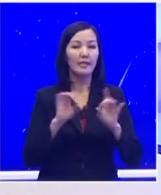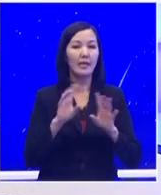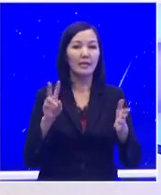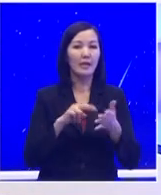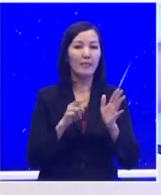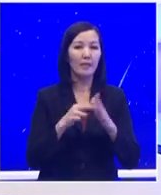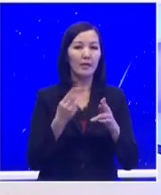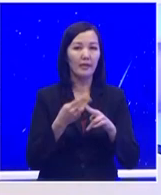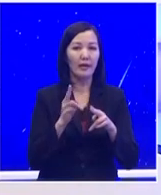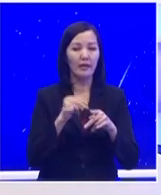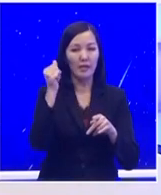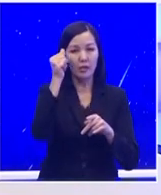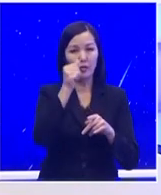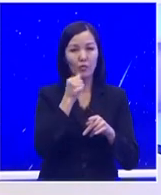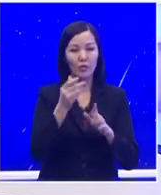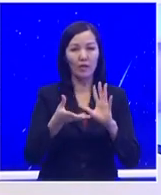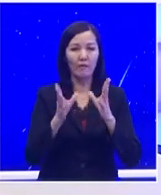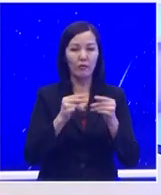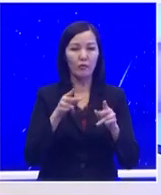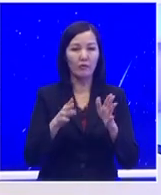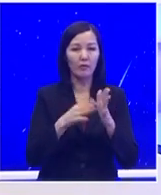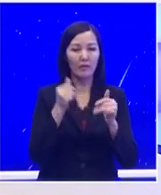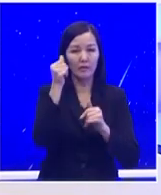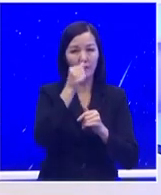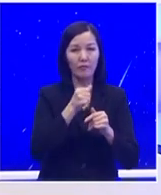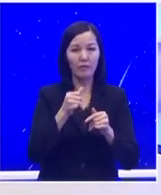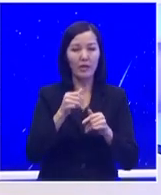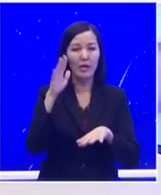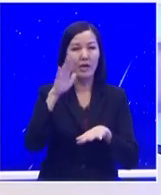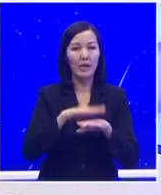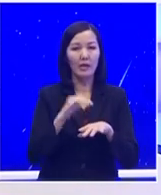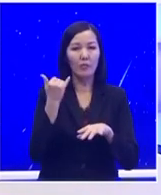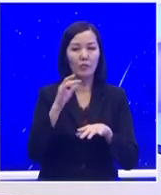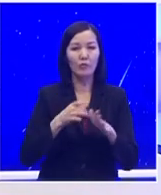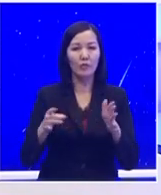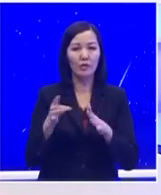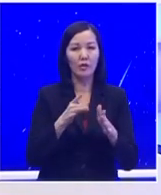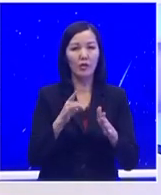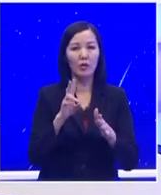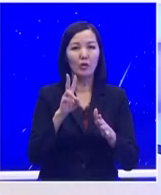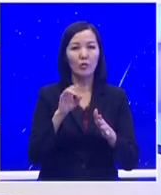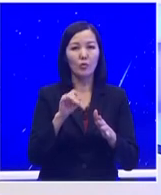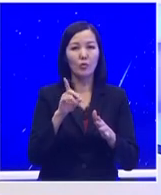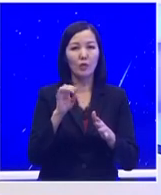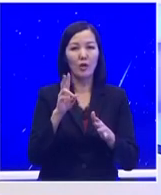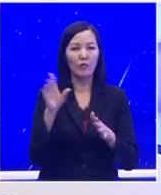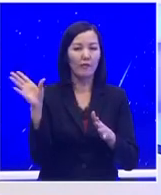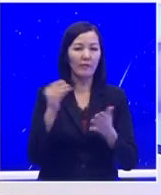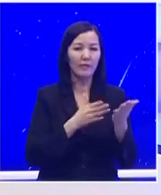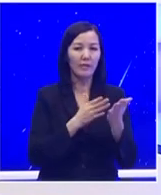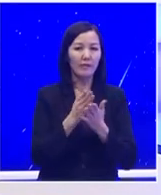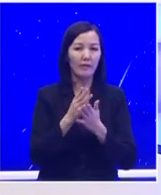Рассказал о планах на текущий год и об итогах 2019-го аким Уйгурского района Шухрат Нурахунов. Во всех